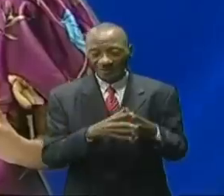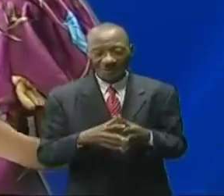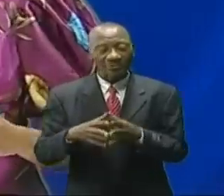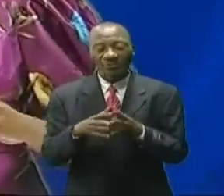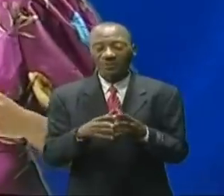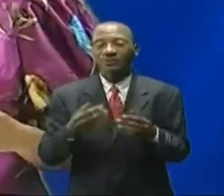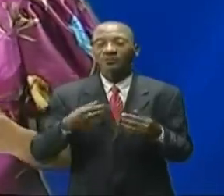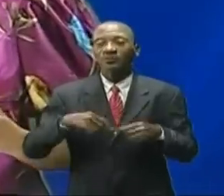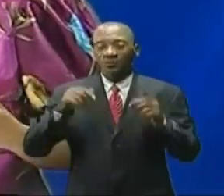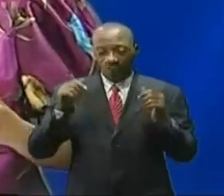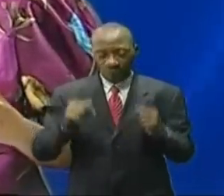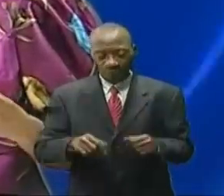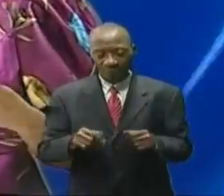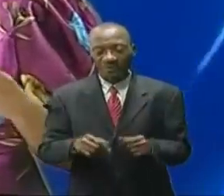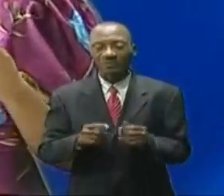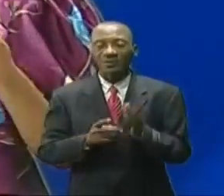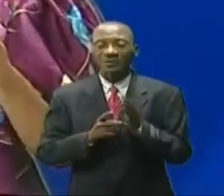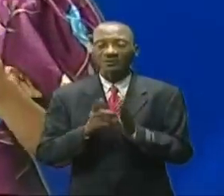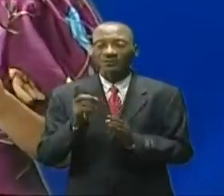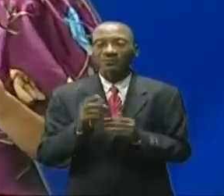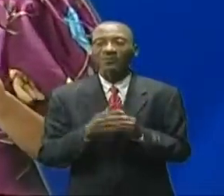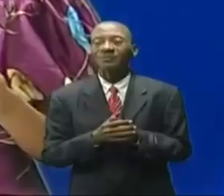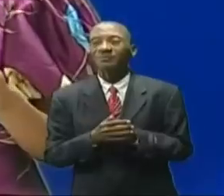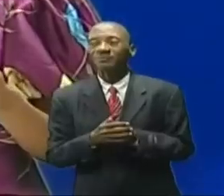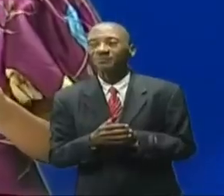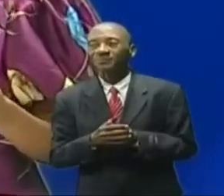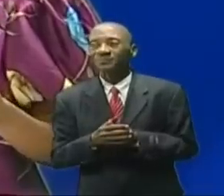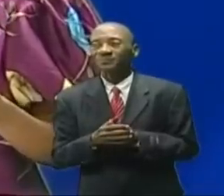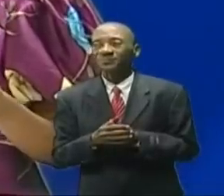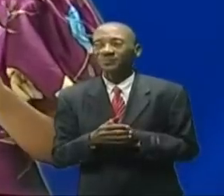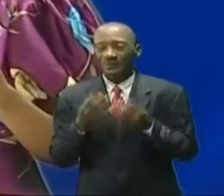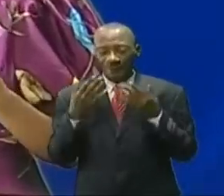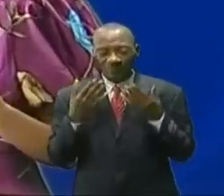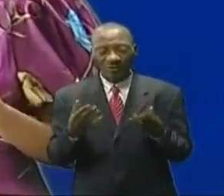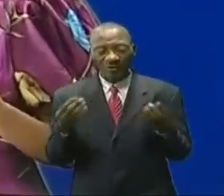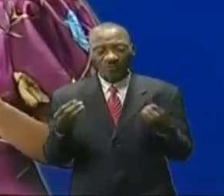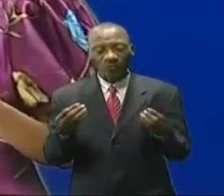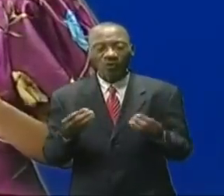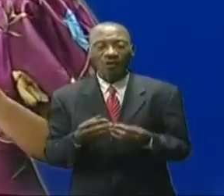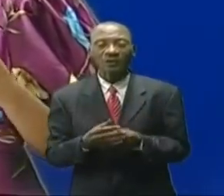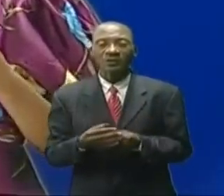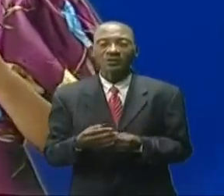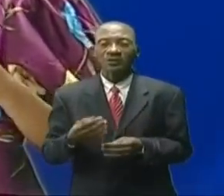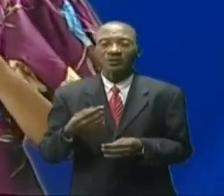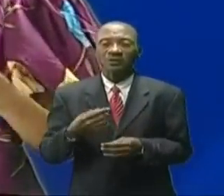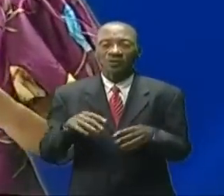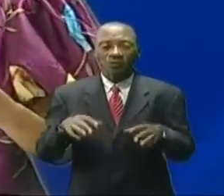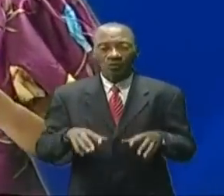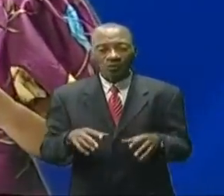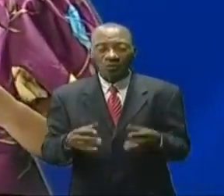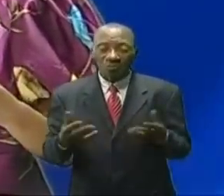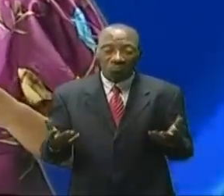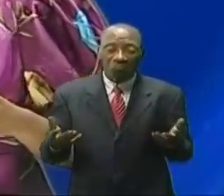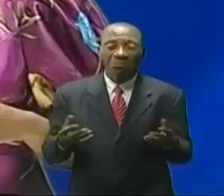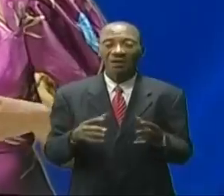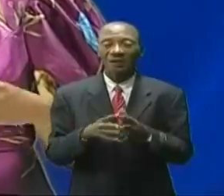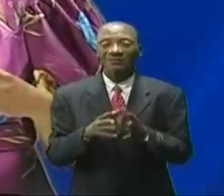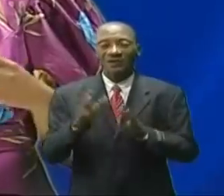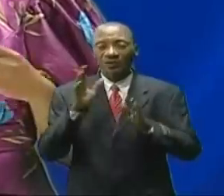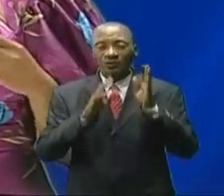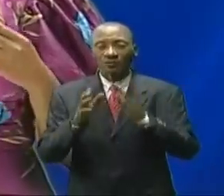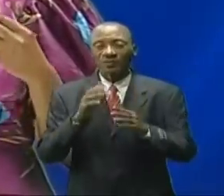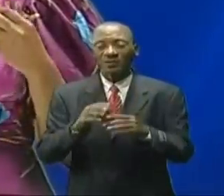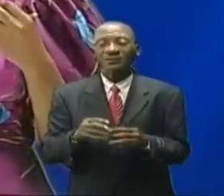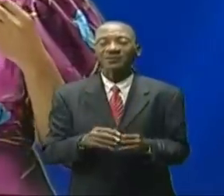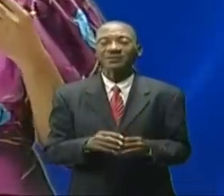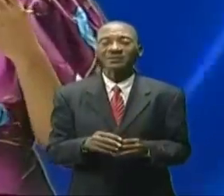sécurité, où celui qui représente la sécurité sécurise et ne terrorise pas. Un Congo